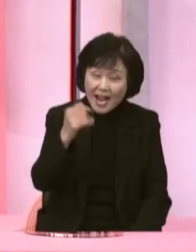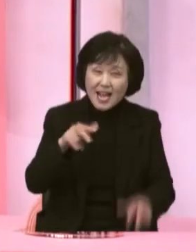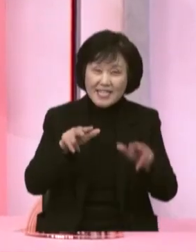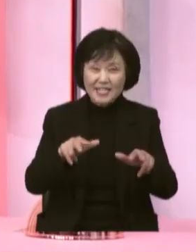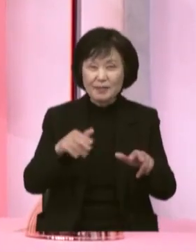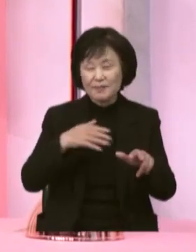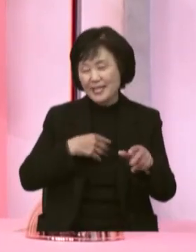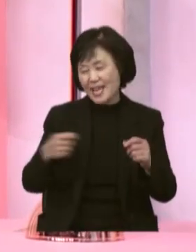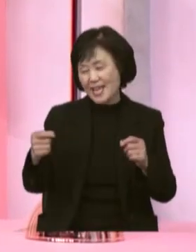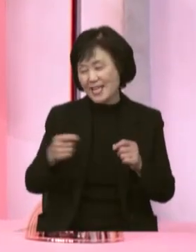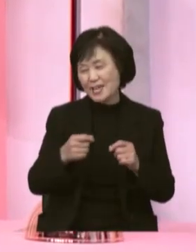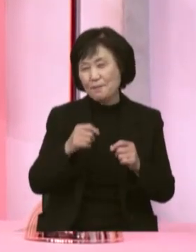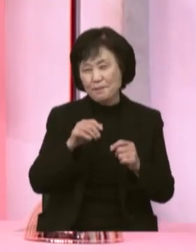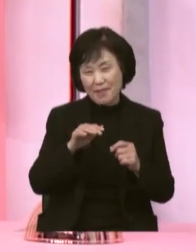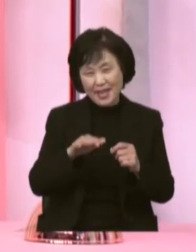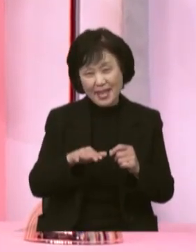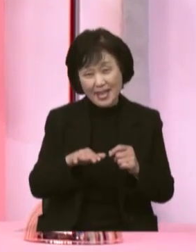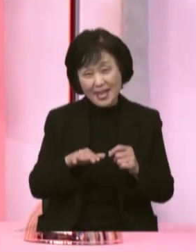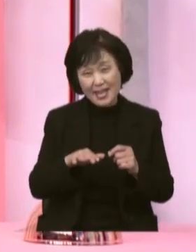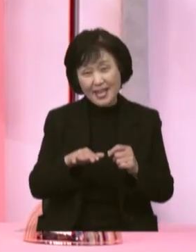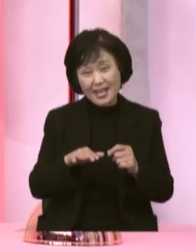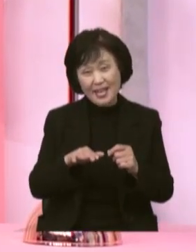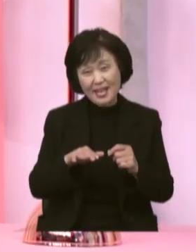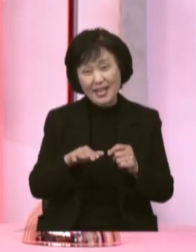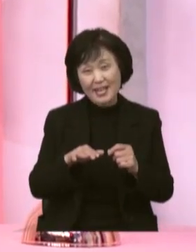엄마가 지금은 내 옆에.